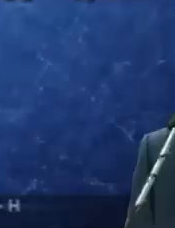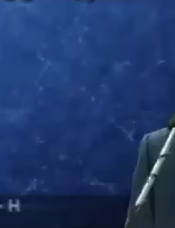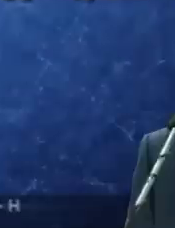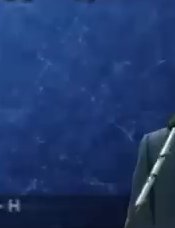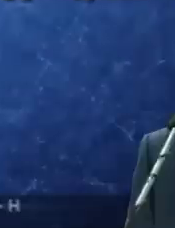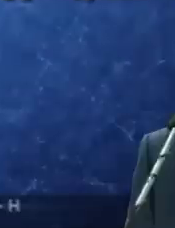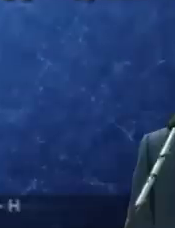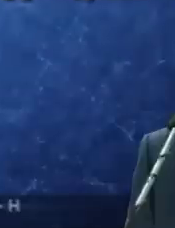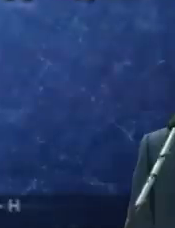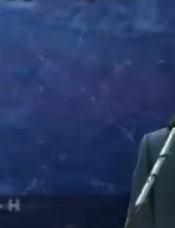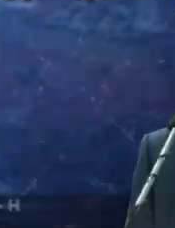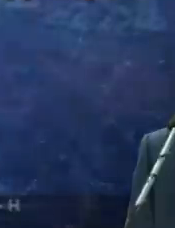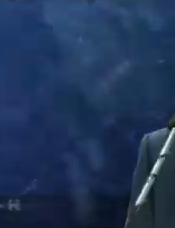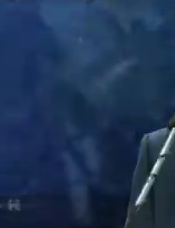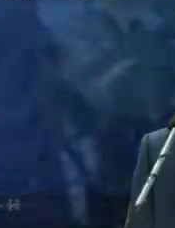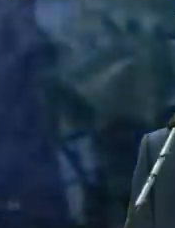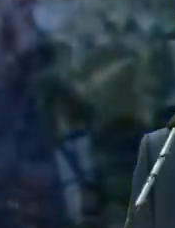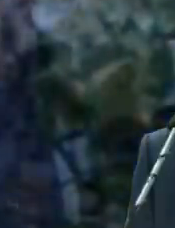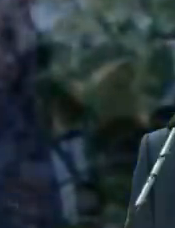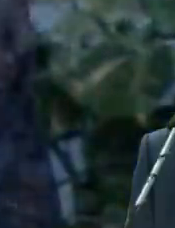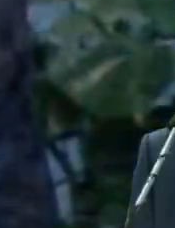지킬지니라. 아멘.